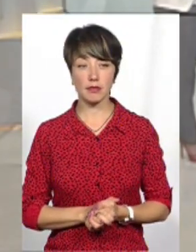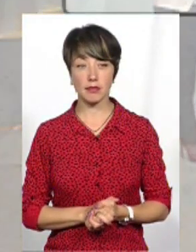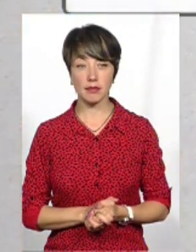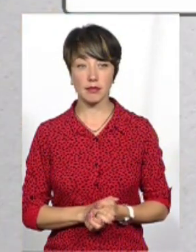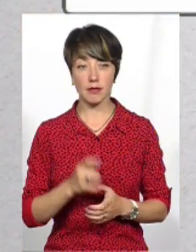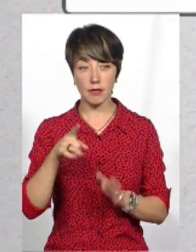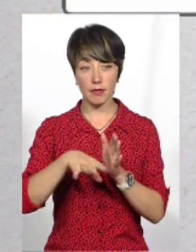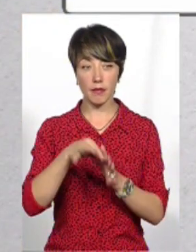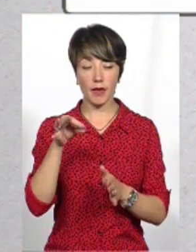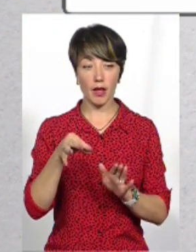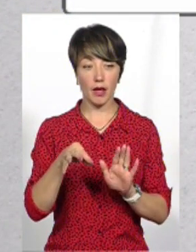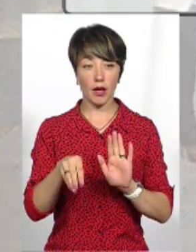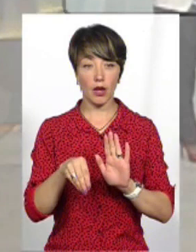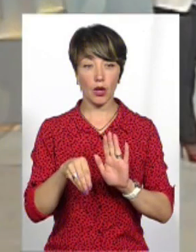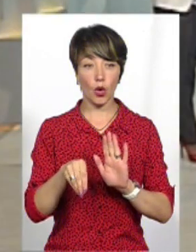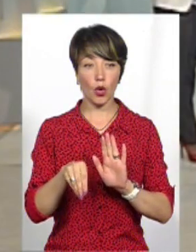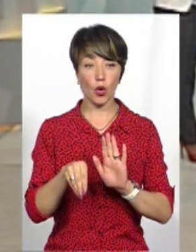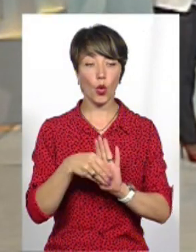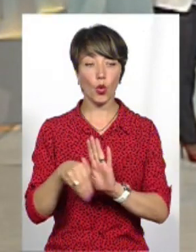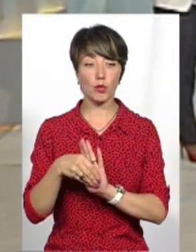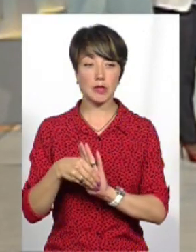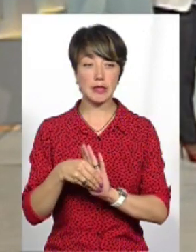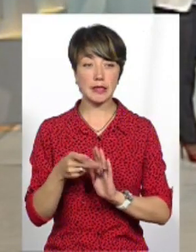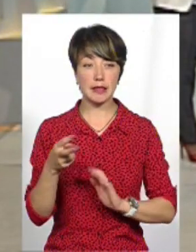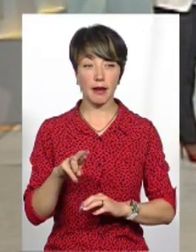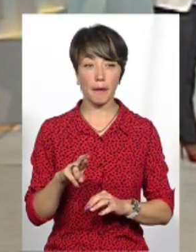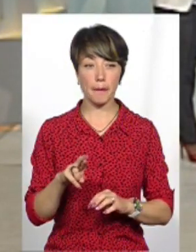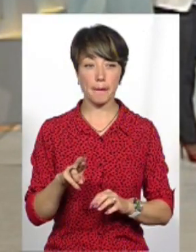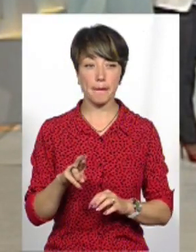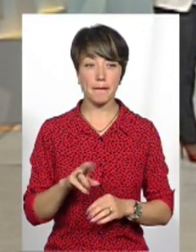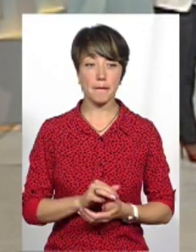Прошу. Я думаю, що корупція. Прошу, корупція.